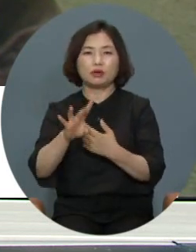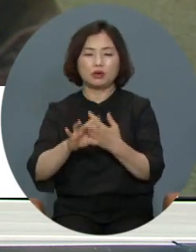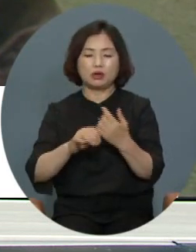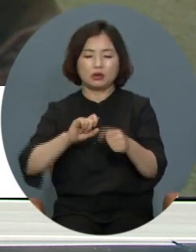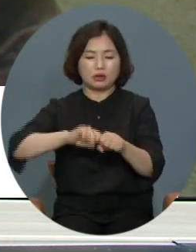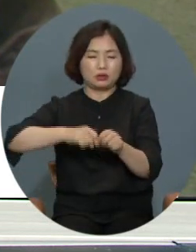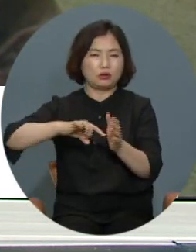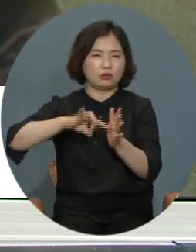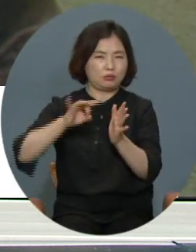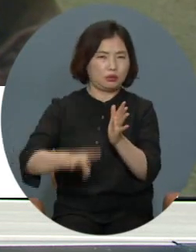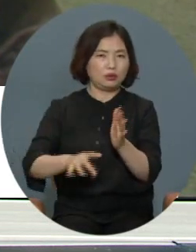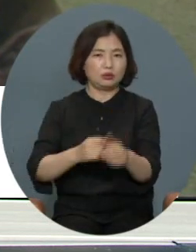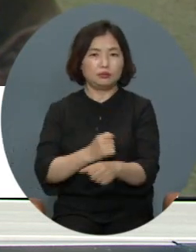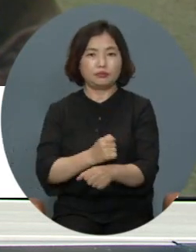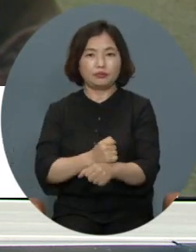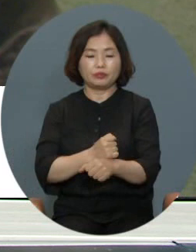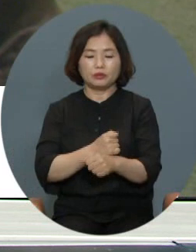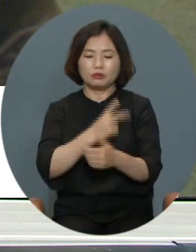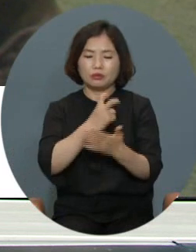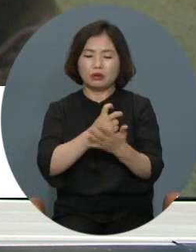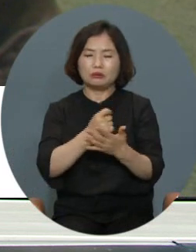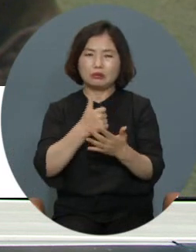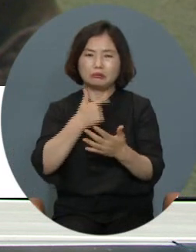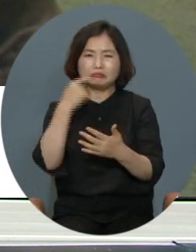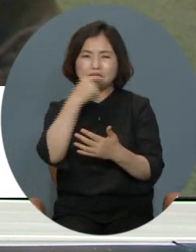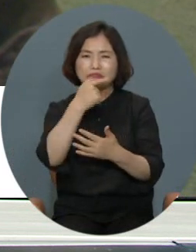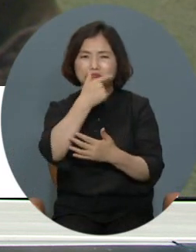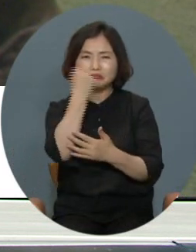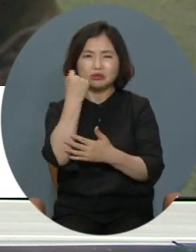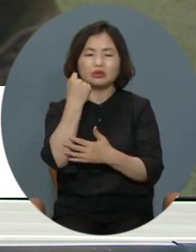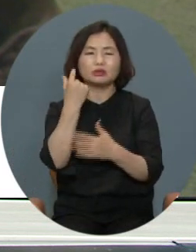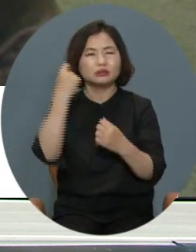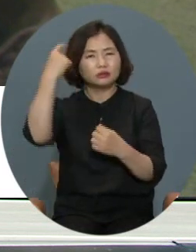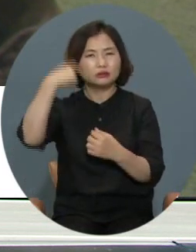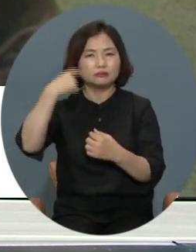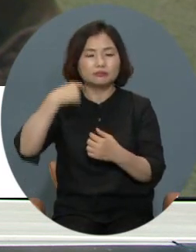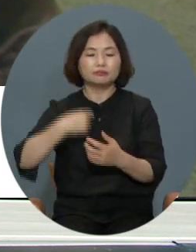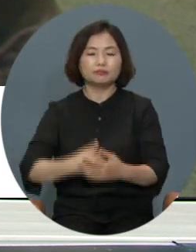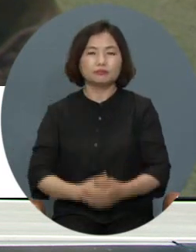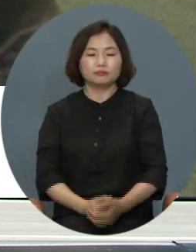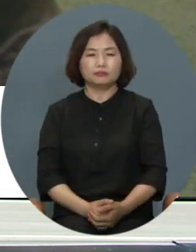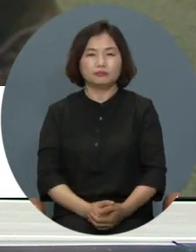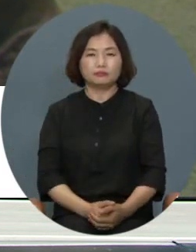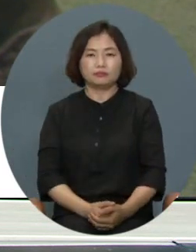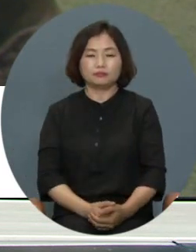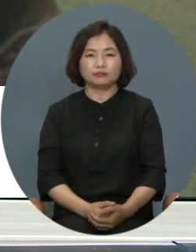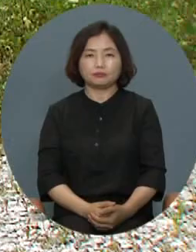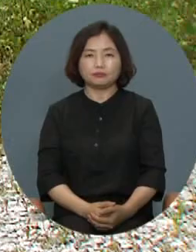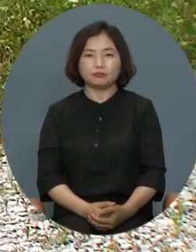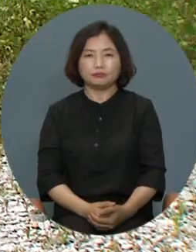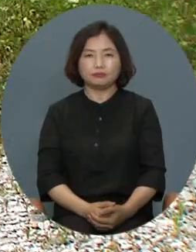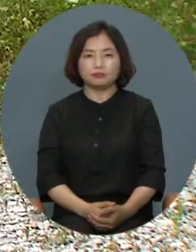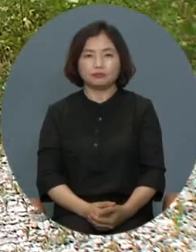과태료를 물었는데 요 제도상 허점이 적지 않아 보입니다 김서현 기자입니다